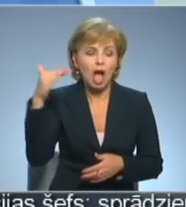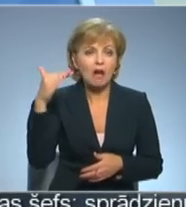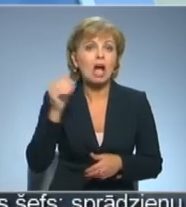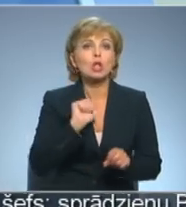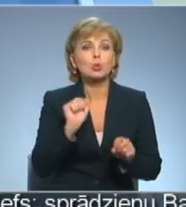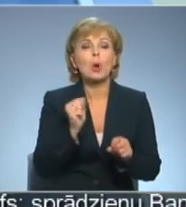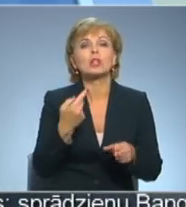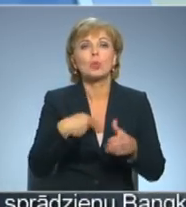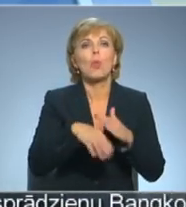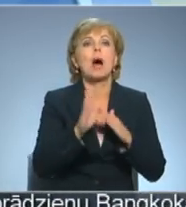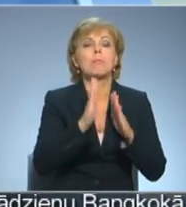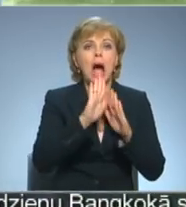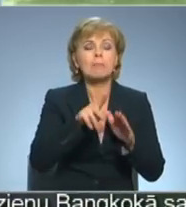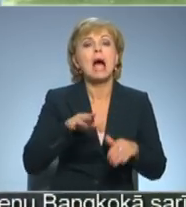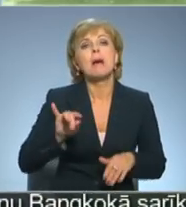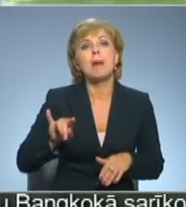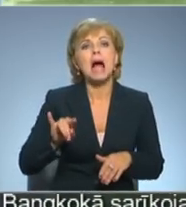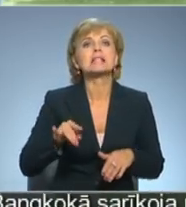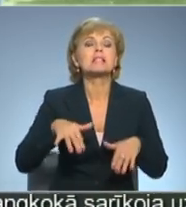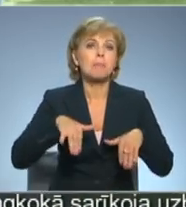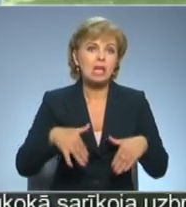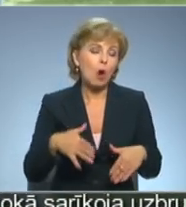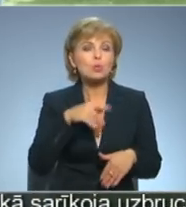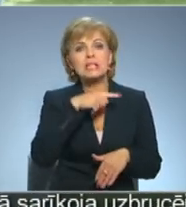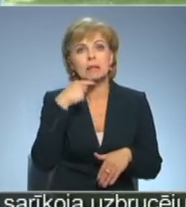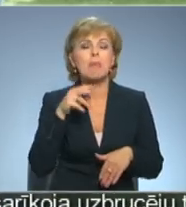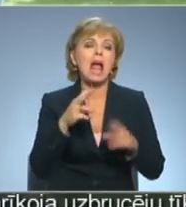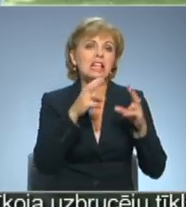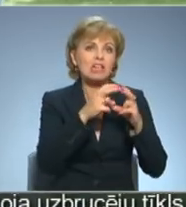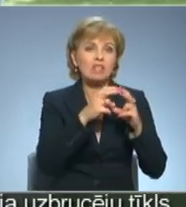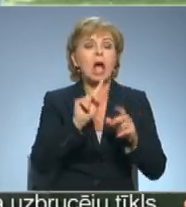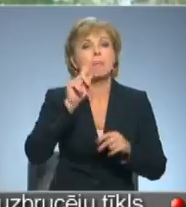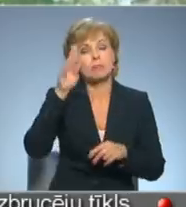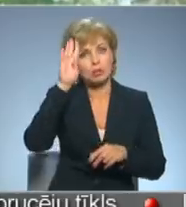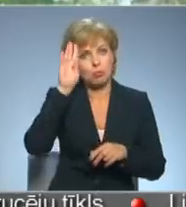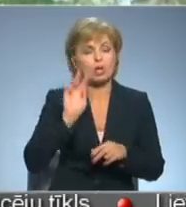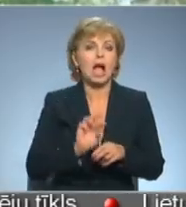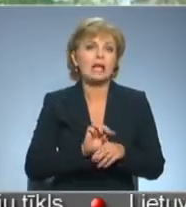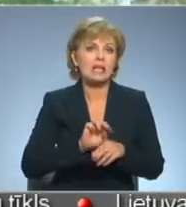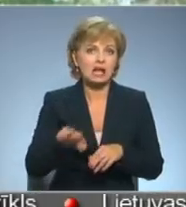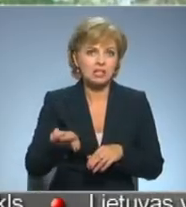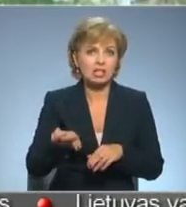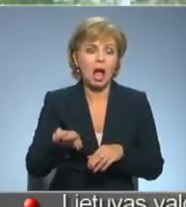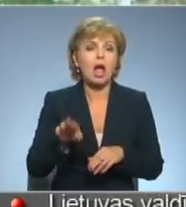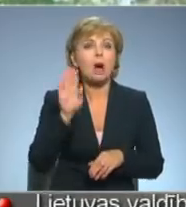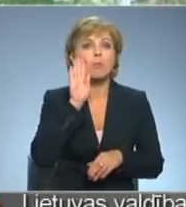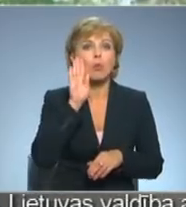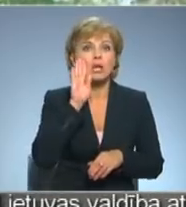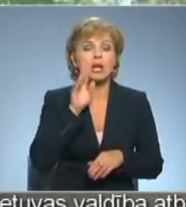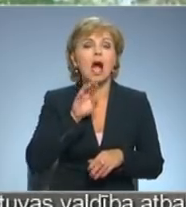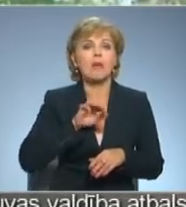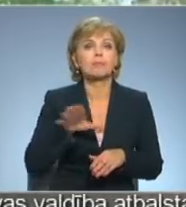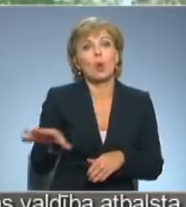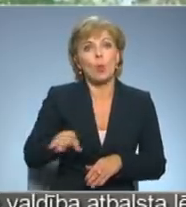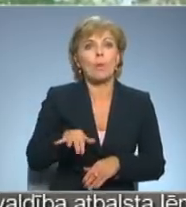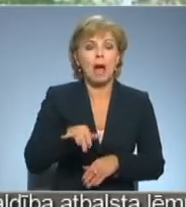bija piekusis, daudz nedomājot, tika izlemts braukt ar liftu. Pirmais tajā ieskrēja puika. Mazo ielēdu tā kā liftā, nu kopā ejot,